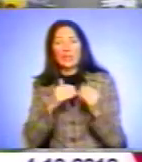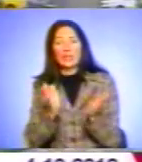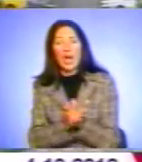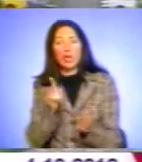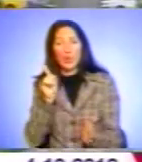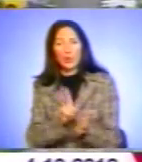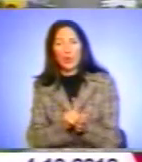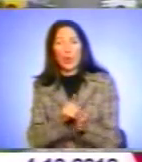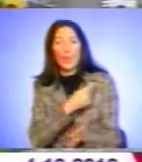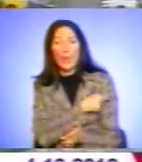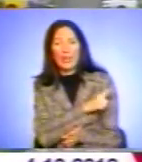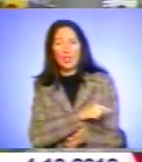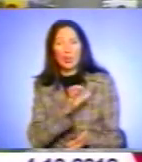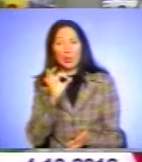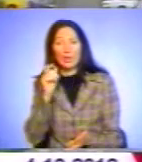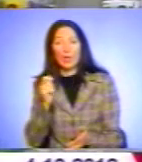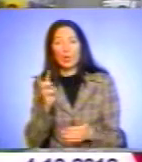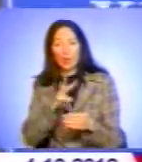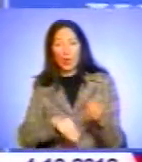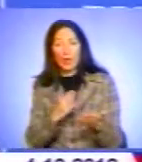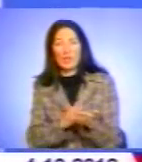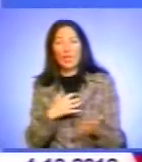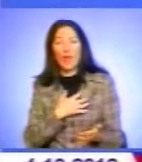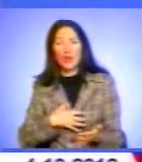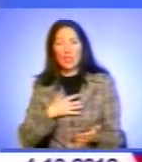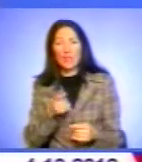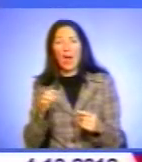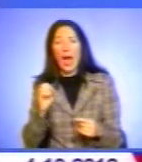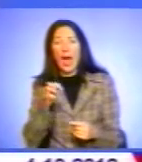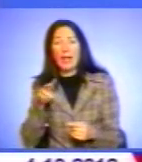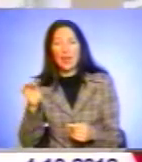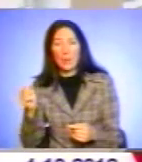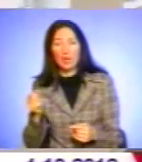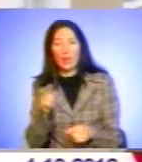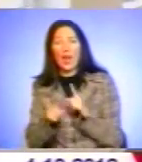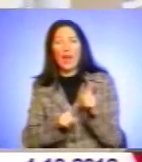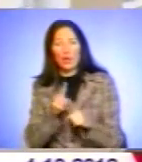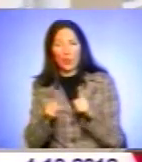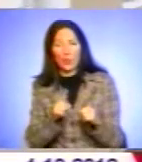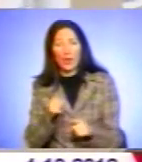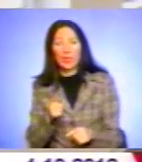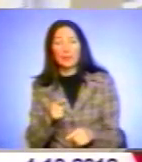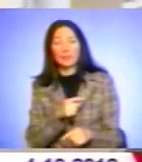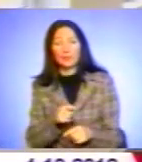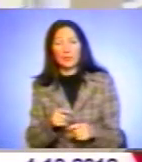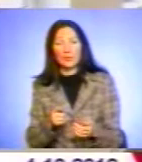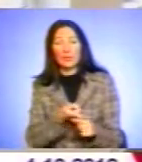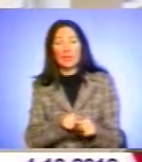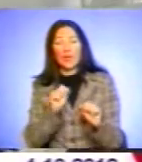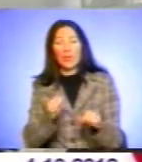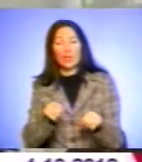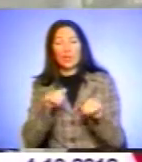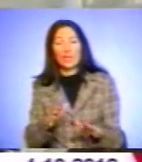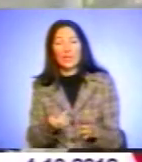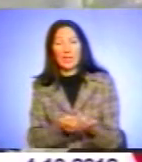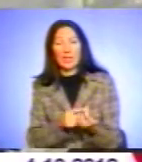державного медичного соціального страхування є важливим елементом реформування системи охорони здоров'я, вважають лікарі. Це може вирішити кілька